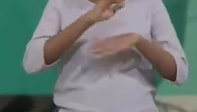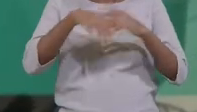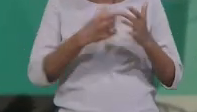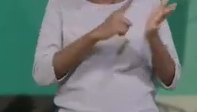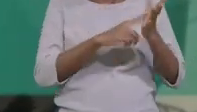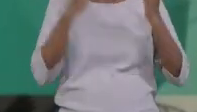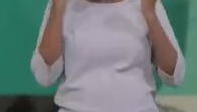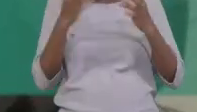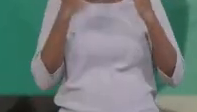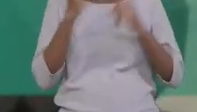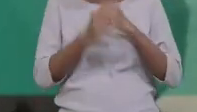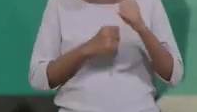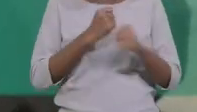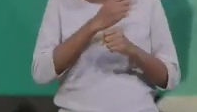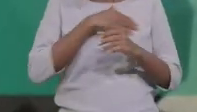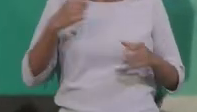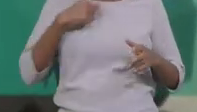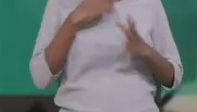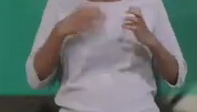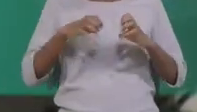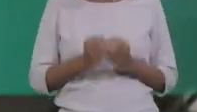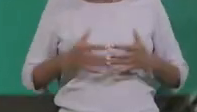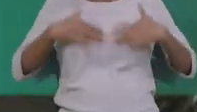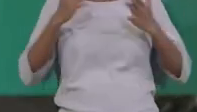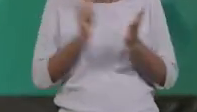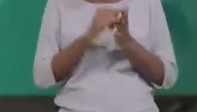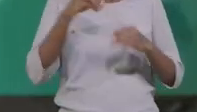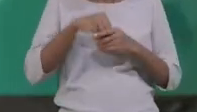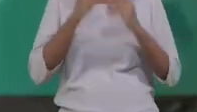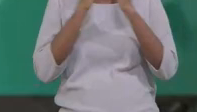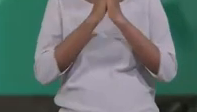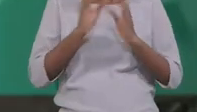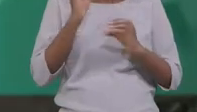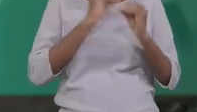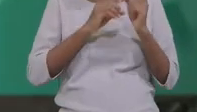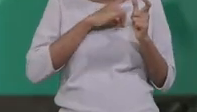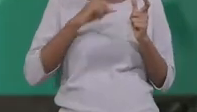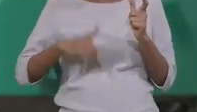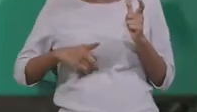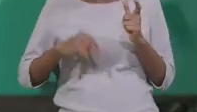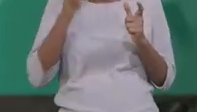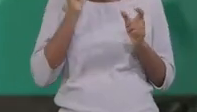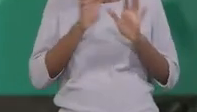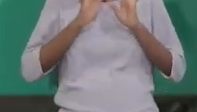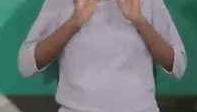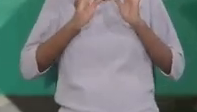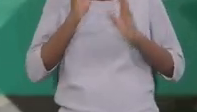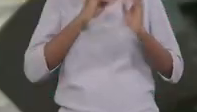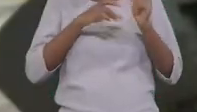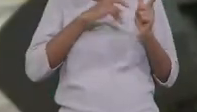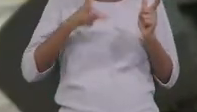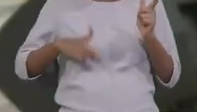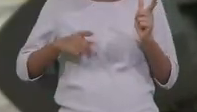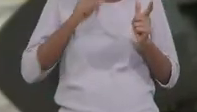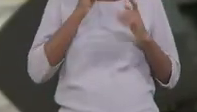sur elles pendant ces nombreuses années. Et même nous avons confessé ça dans la prière. Seigneur, j'ai peur.